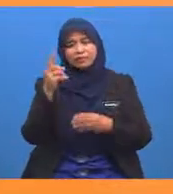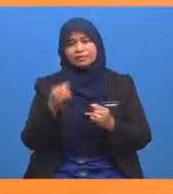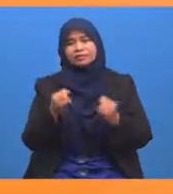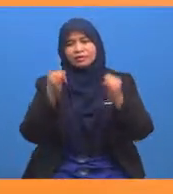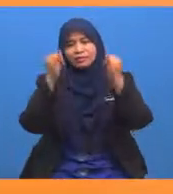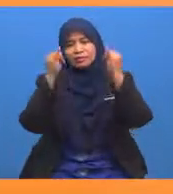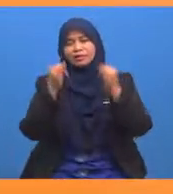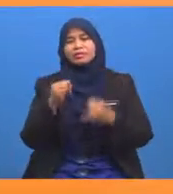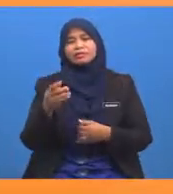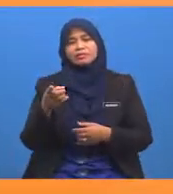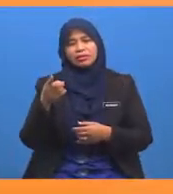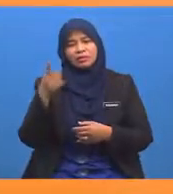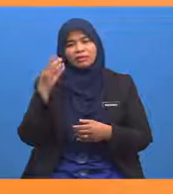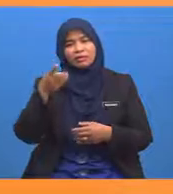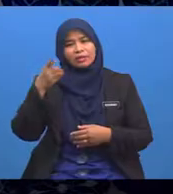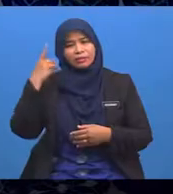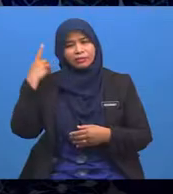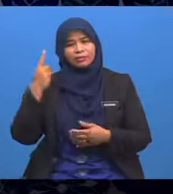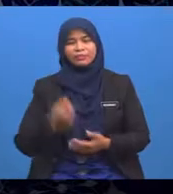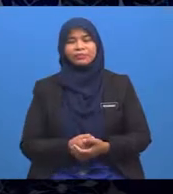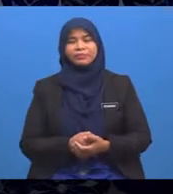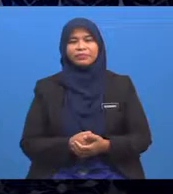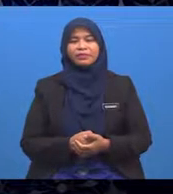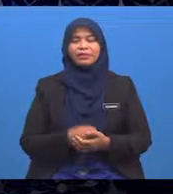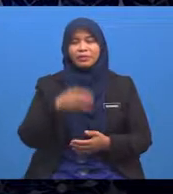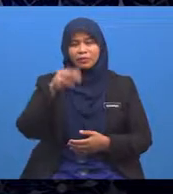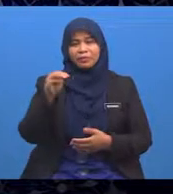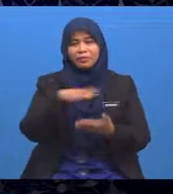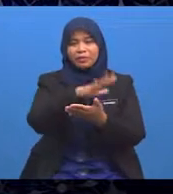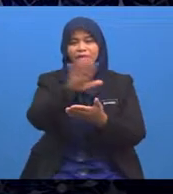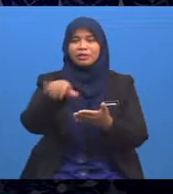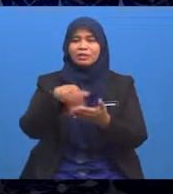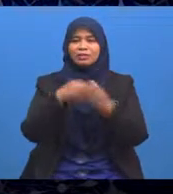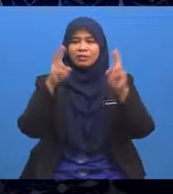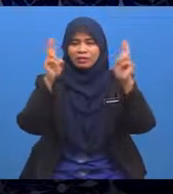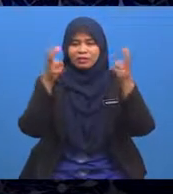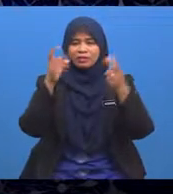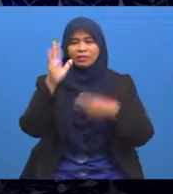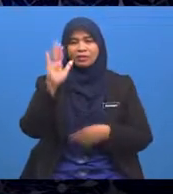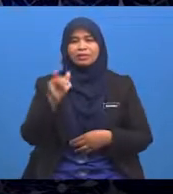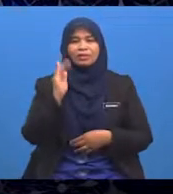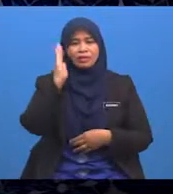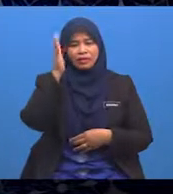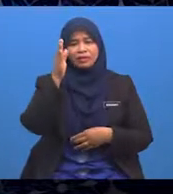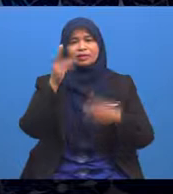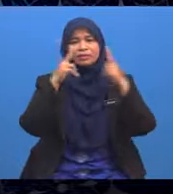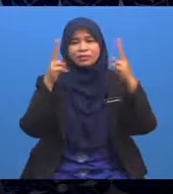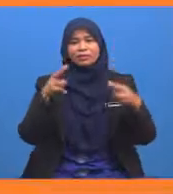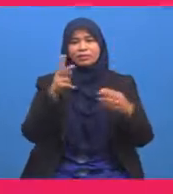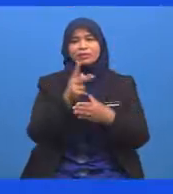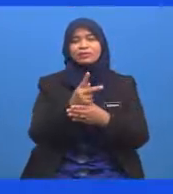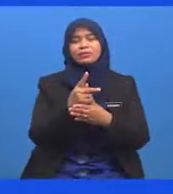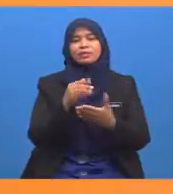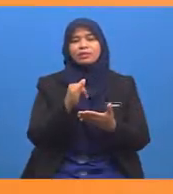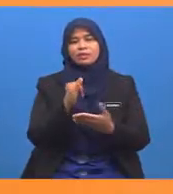dijulang sejak dahulu. Murid-murid sekalian, tajuk yang akan ustazah kongsikan pada hari ini